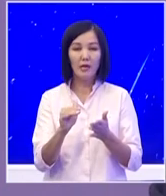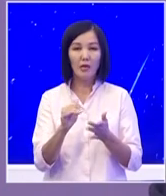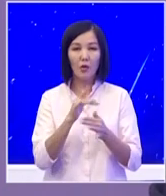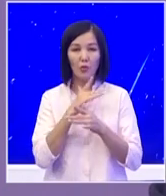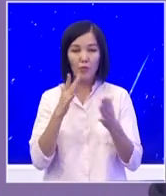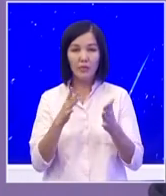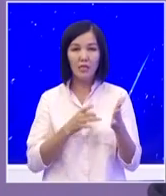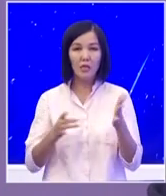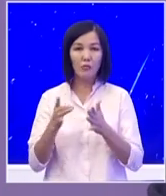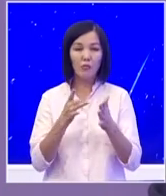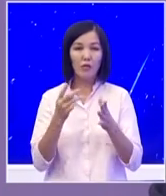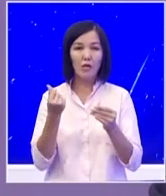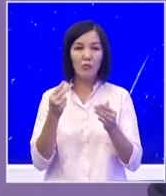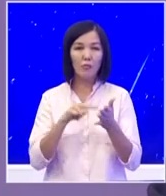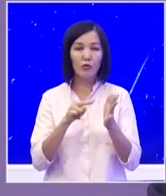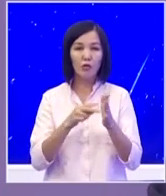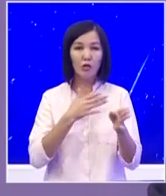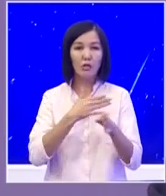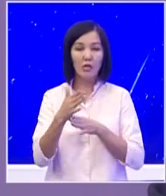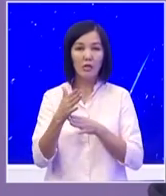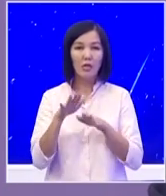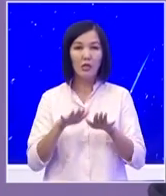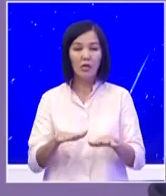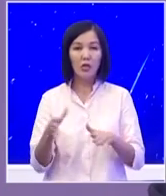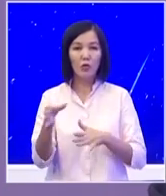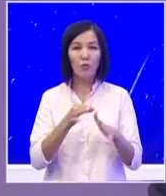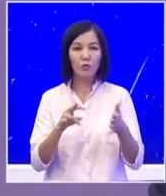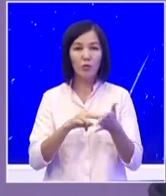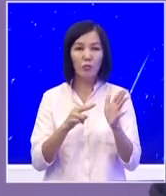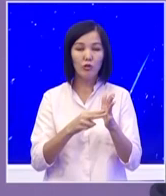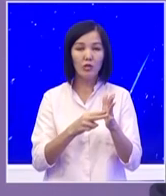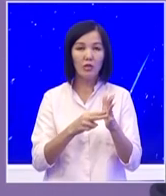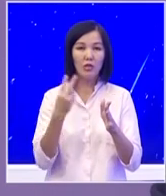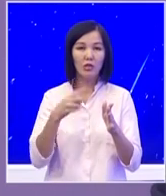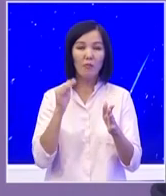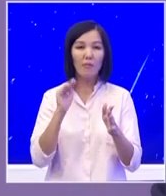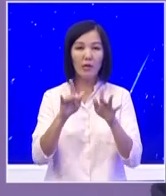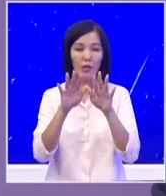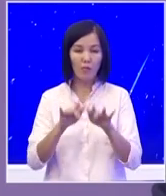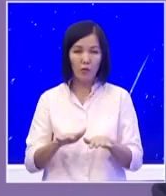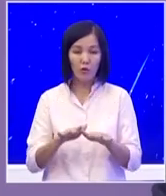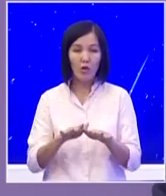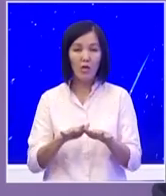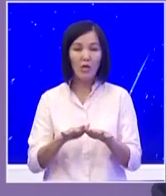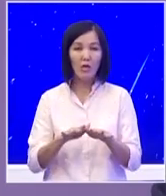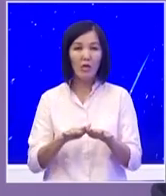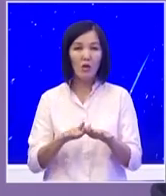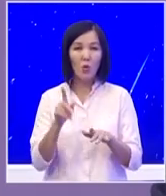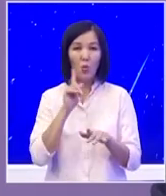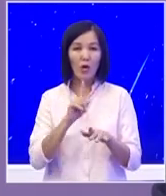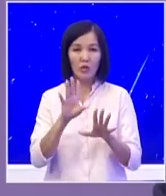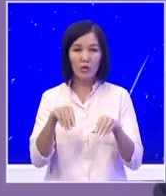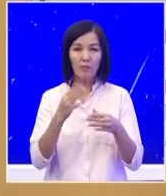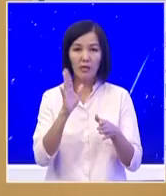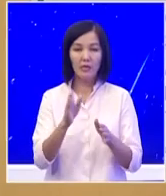астамы республикалық бюджеттен, жергілікті бюджеттен 20 мың компьютер. Уақытша